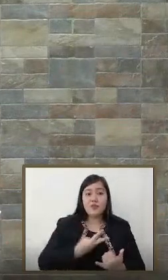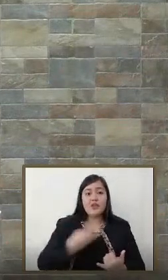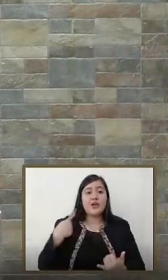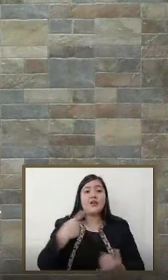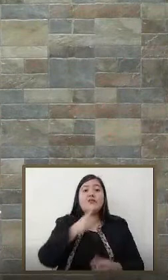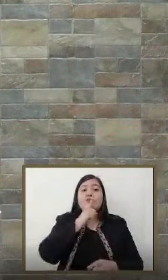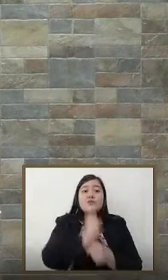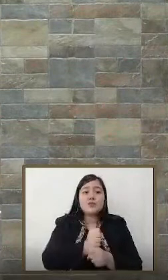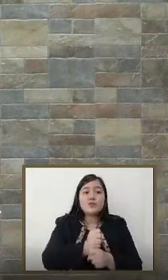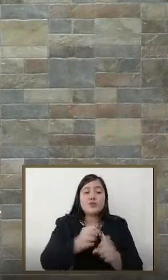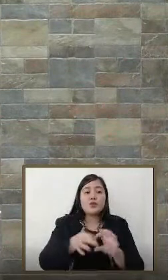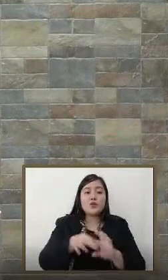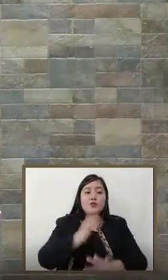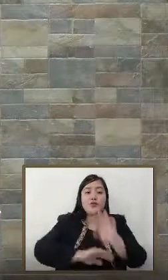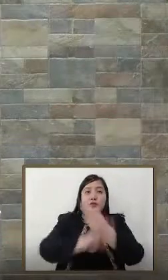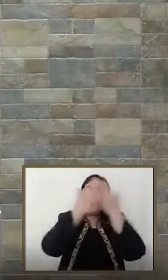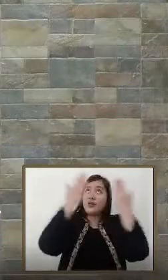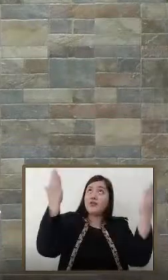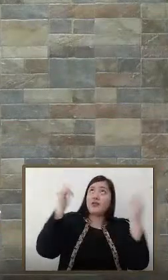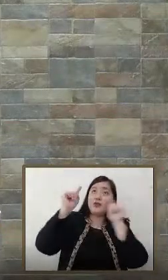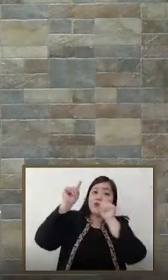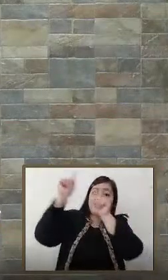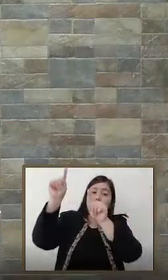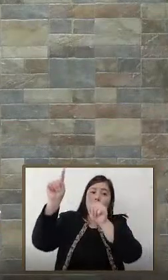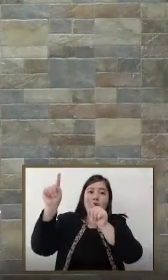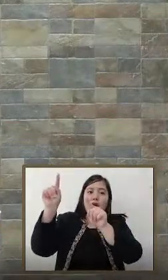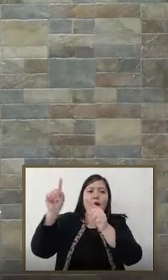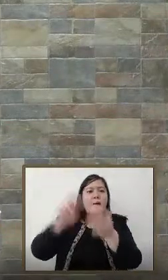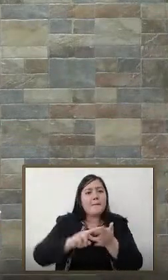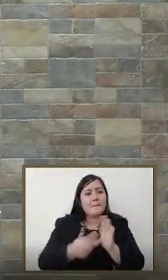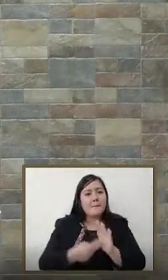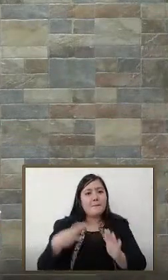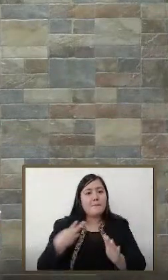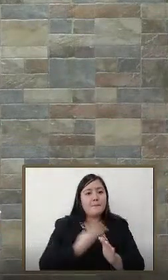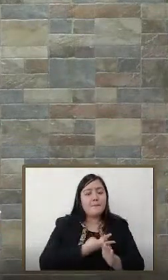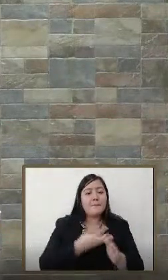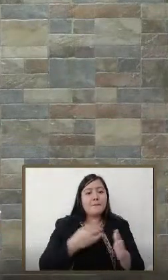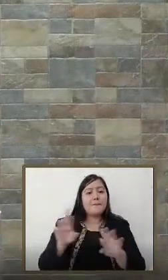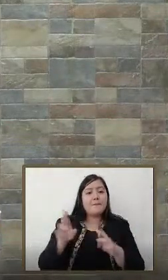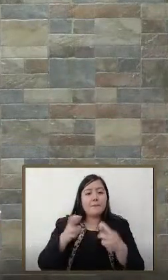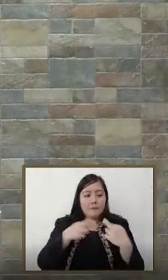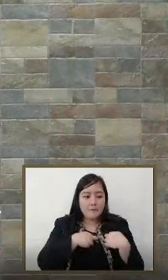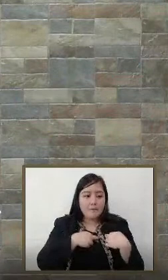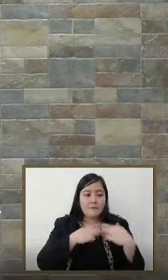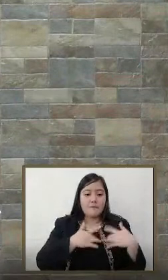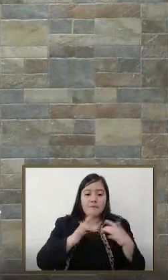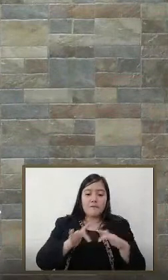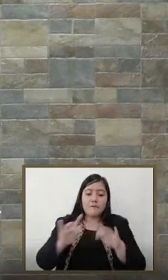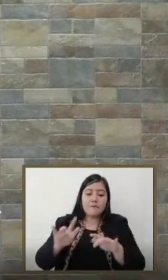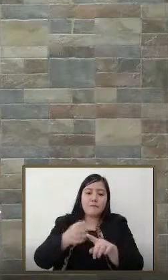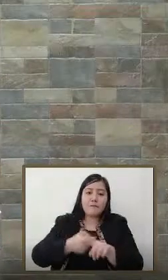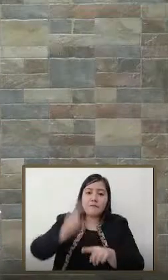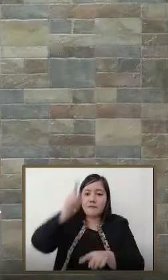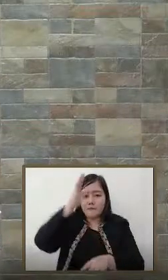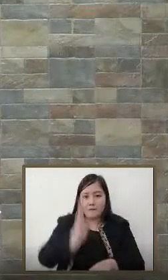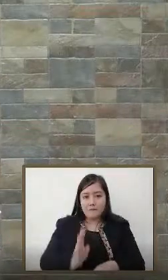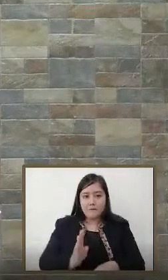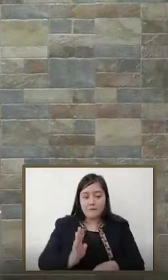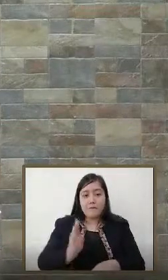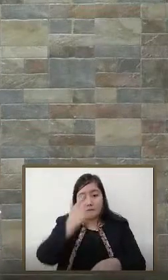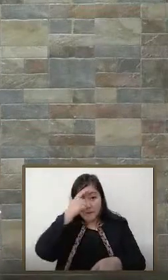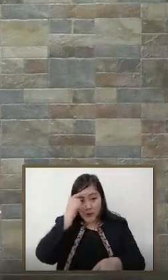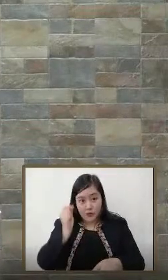tayo, nakatanggap po tayo ng mercy mula sa Panginoon because mercy is receiving what you do not deserve.